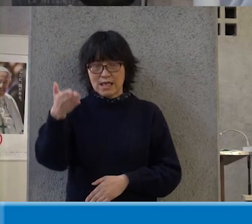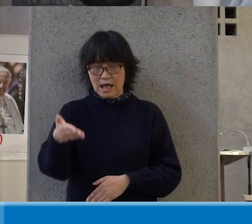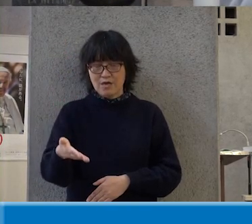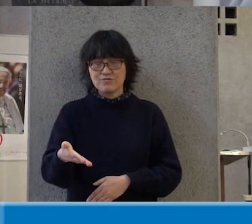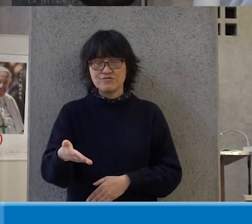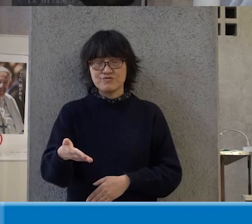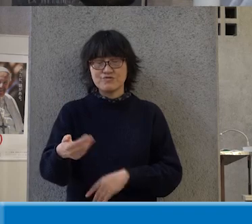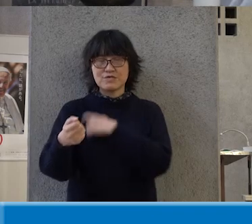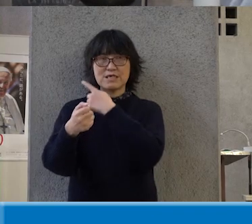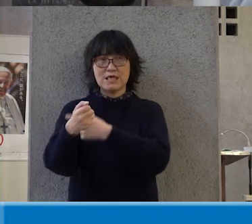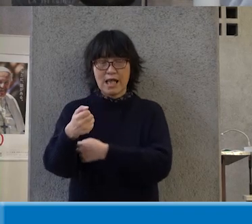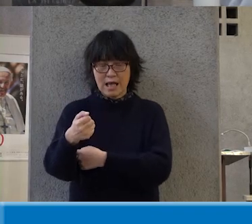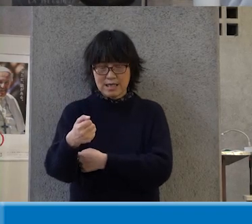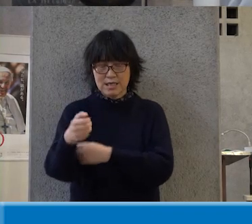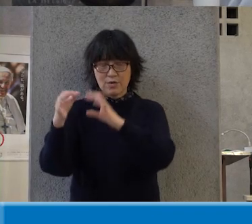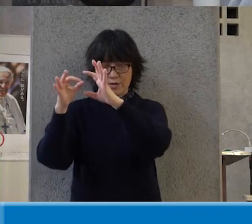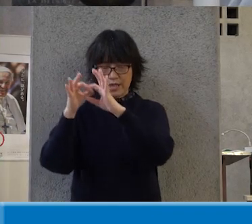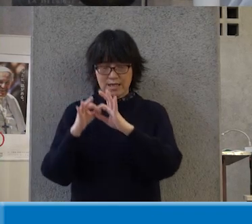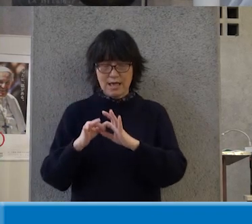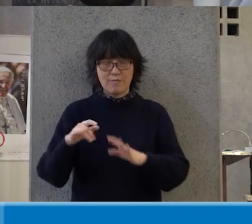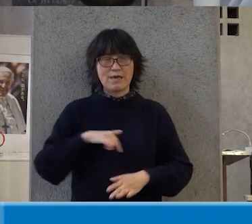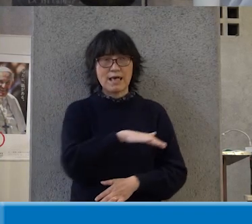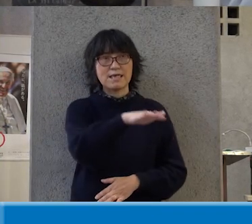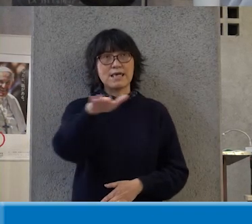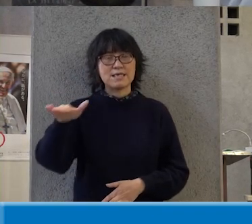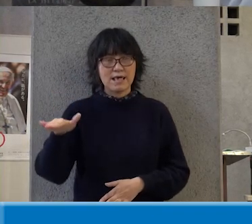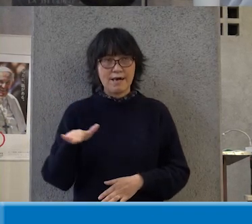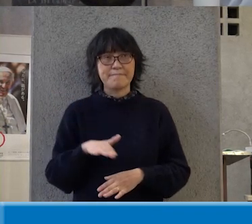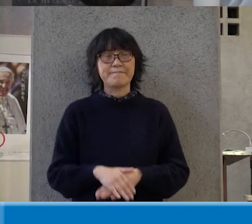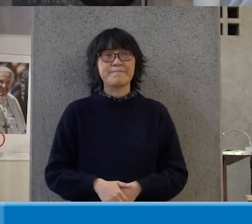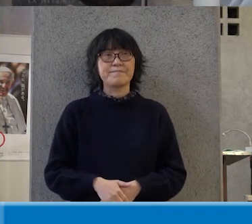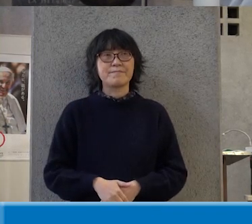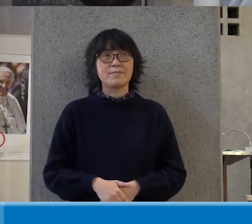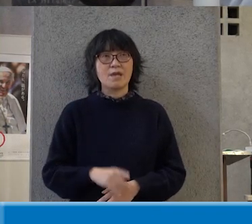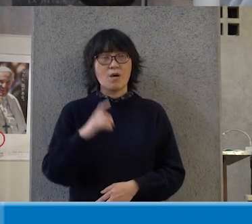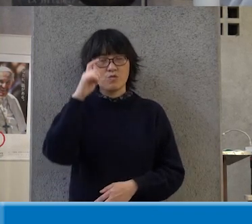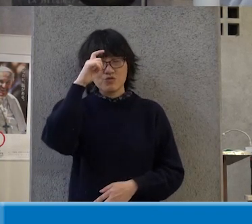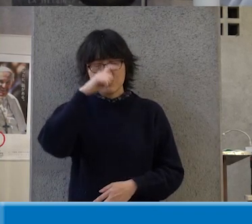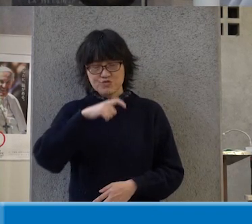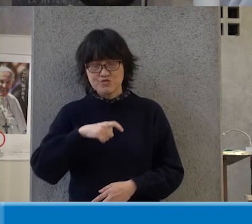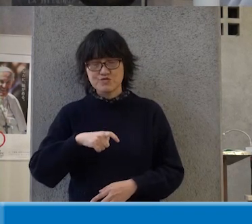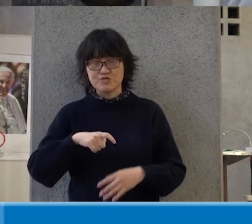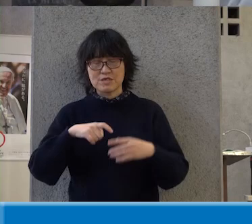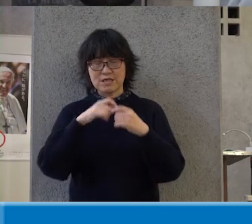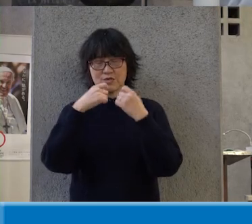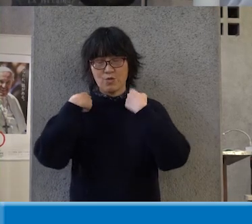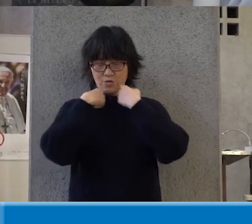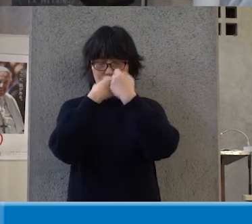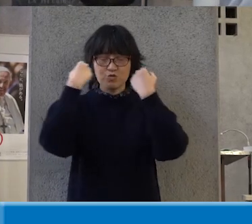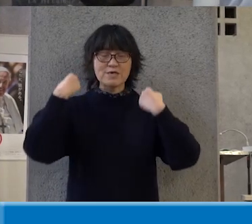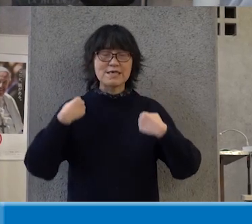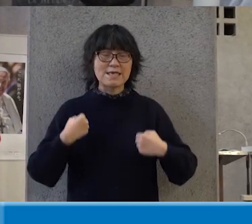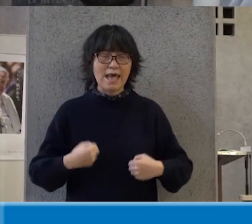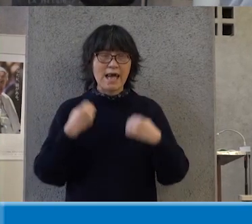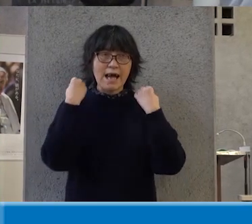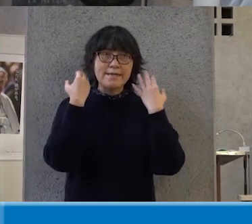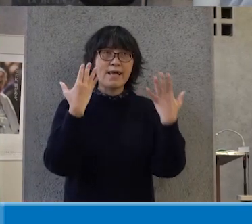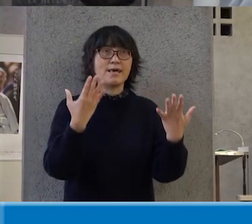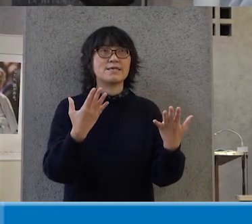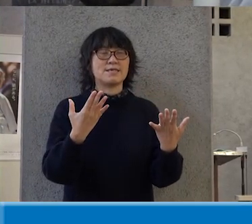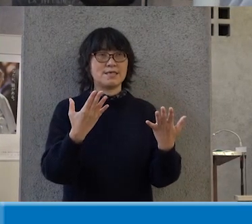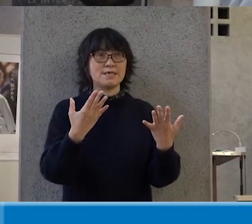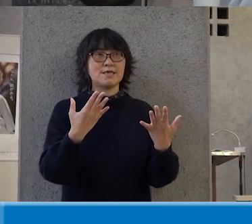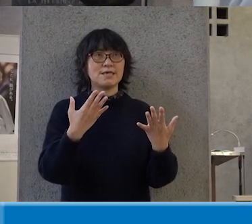聖霊の力によって私たちが古い人を脱ぎ捨て新しい人